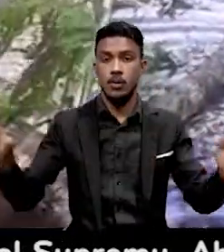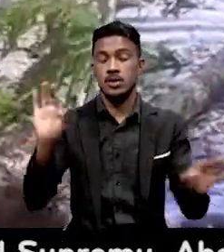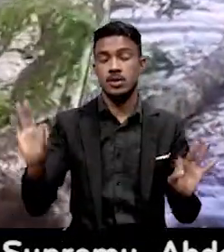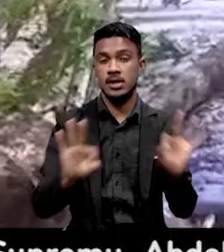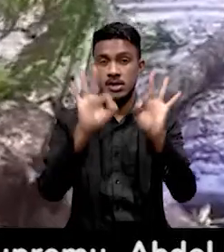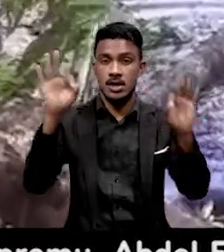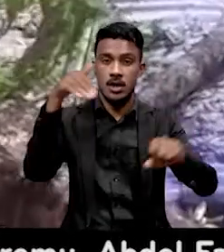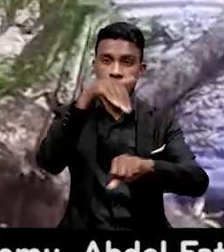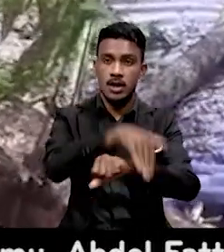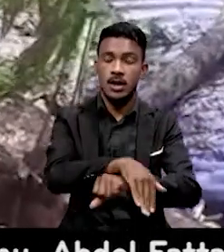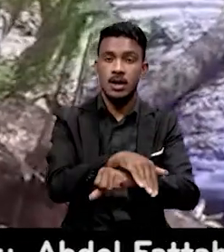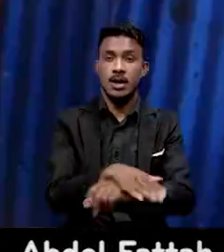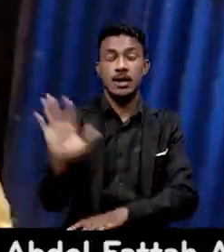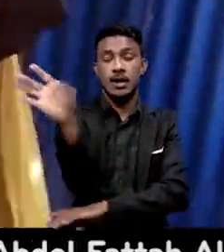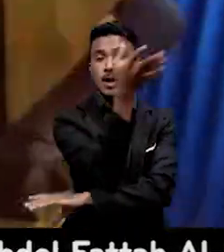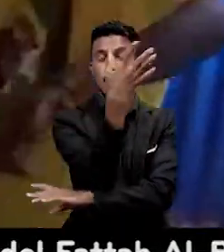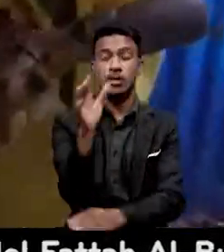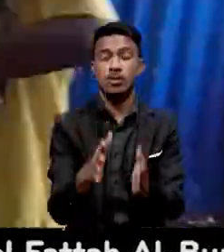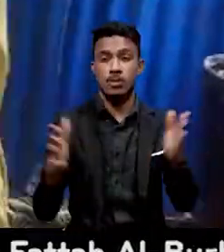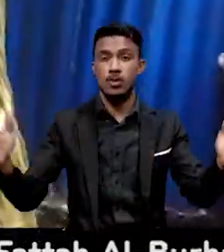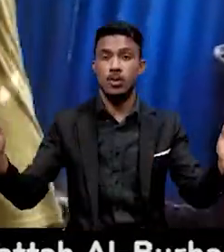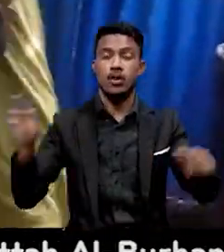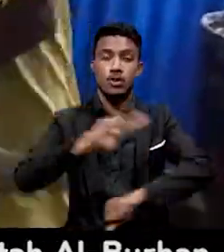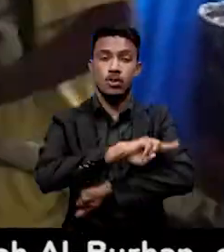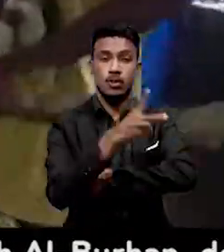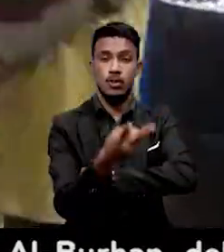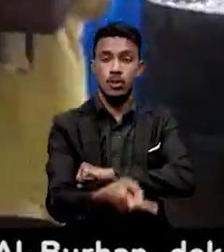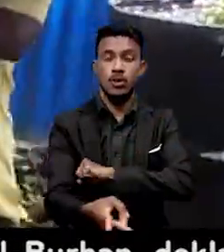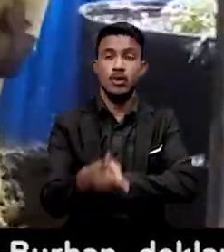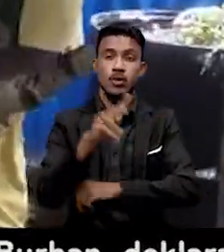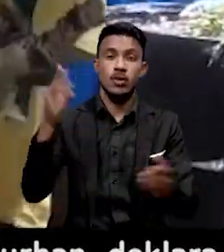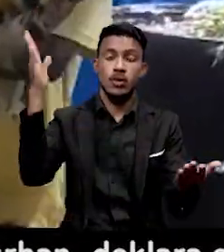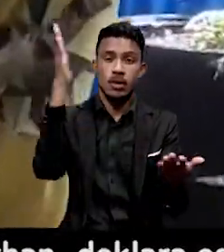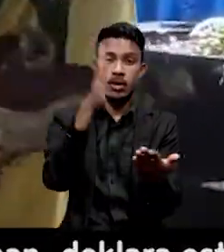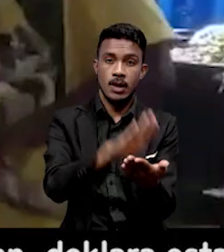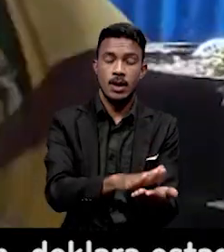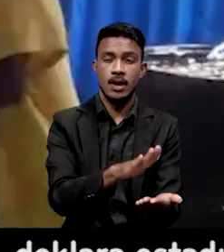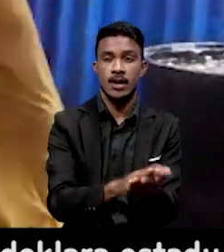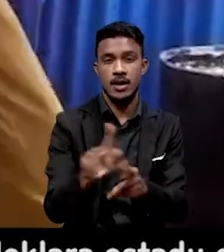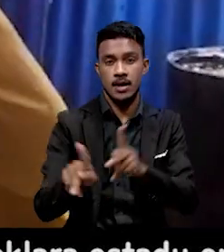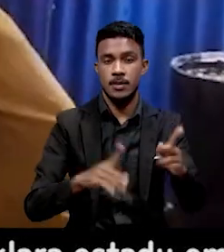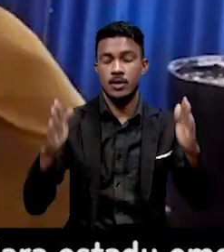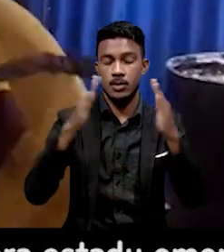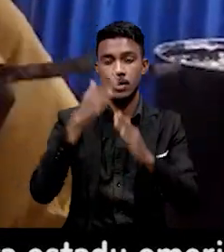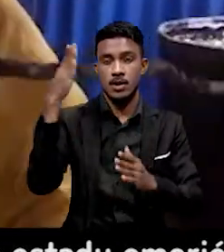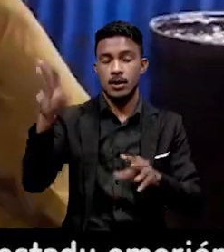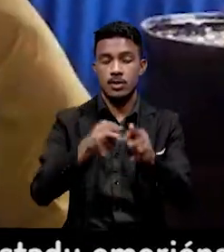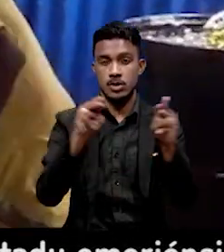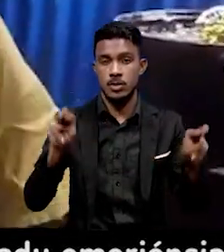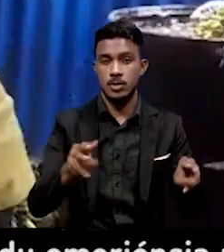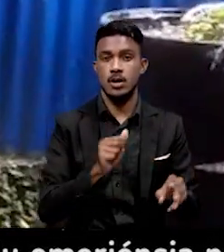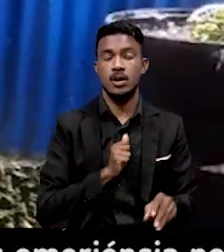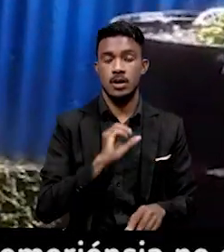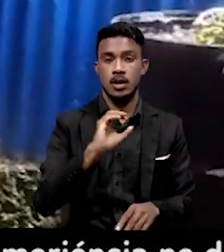hitu halihung ida mono no hanehan kumnida dini uma iha suku mau bisi villa munisipo Inaro. Mas kela iha vítima